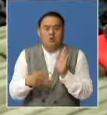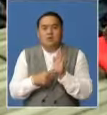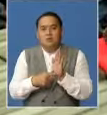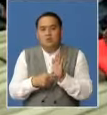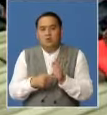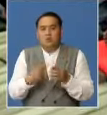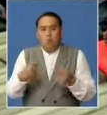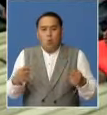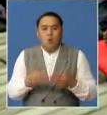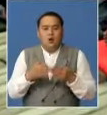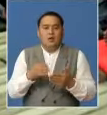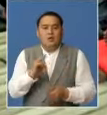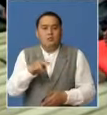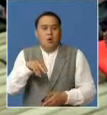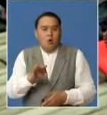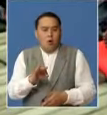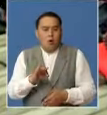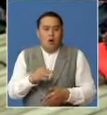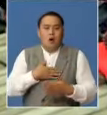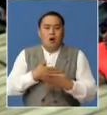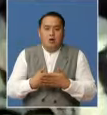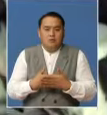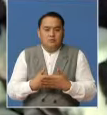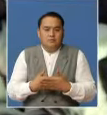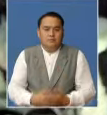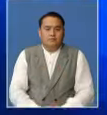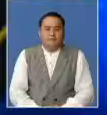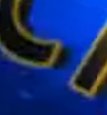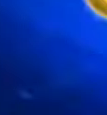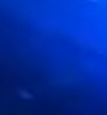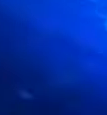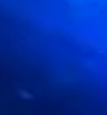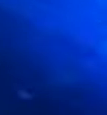судна неправительственной организации «Проактива Open Arms».